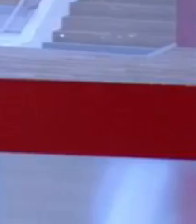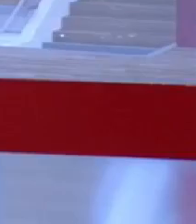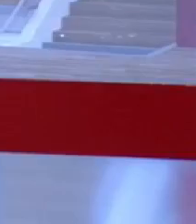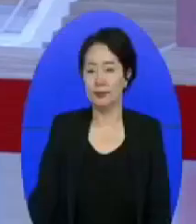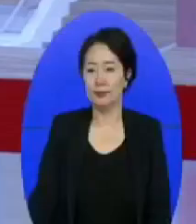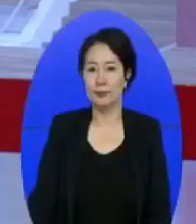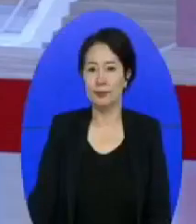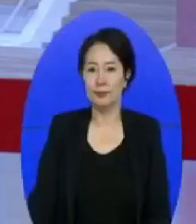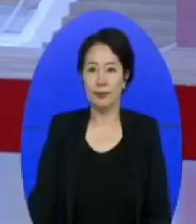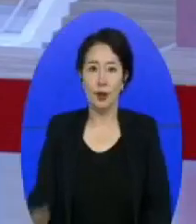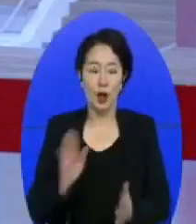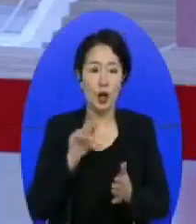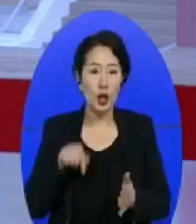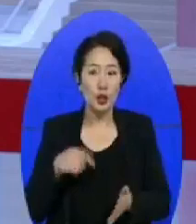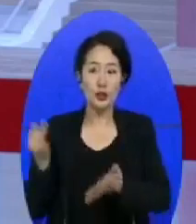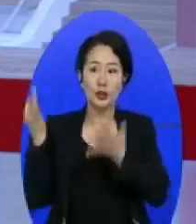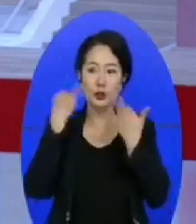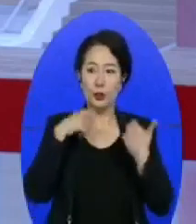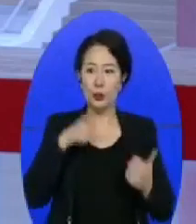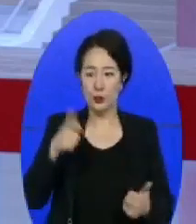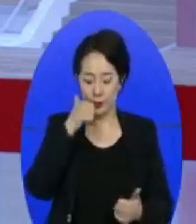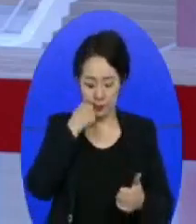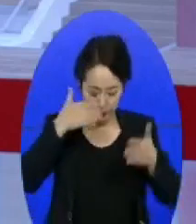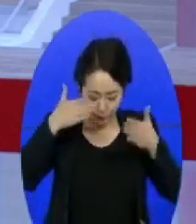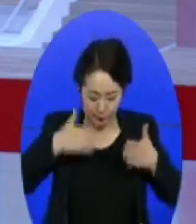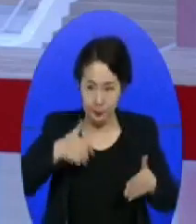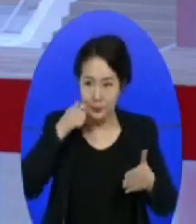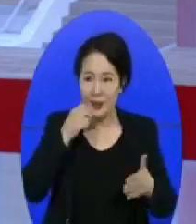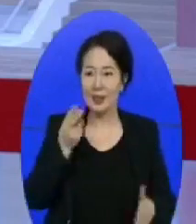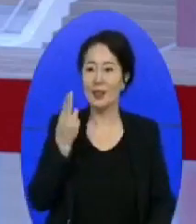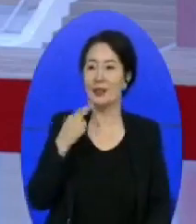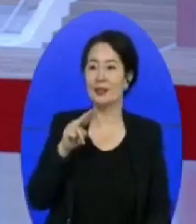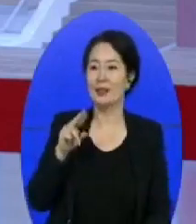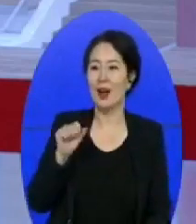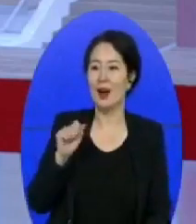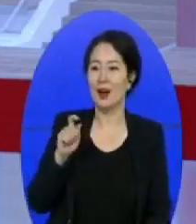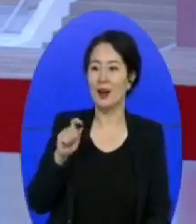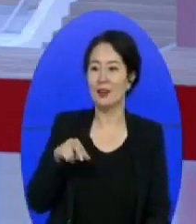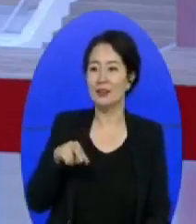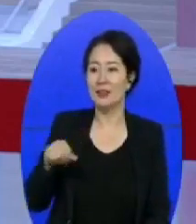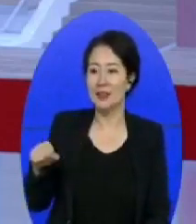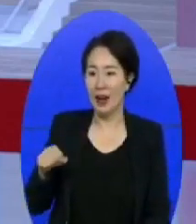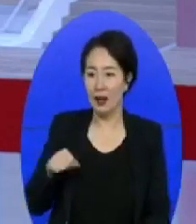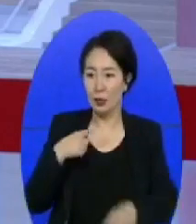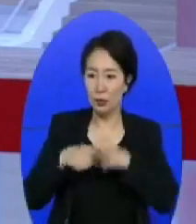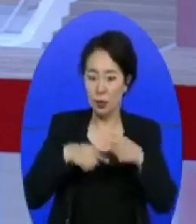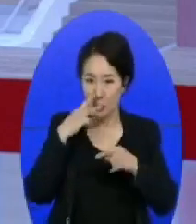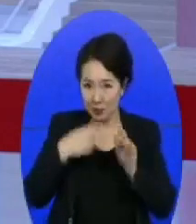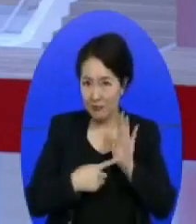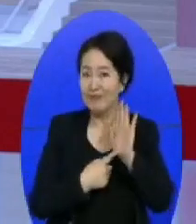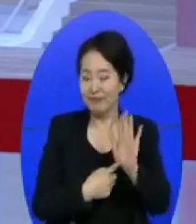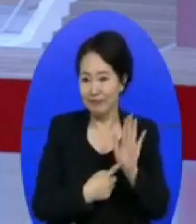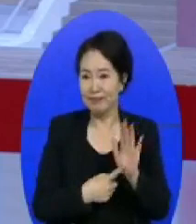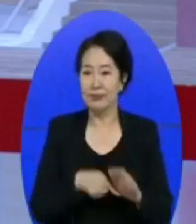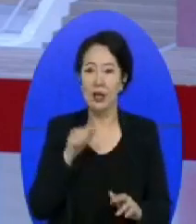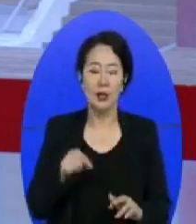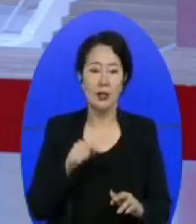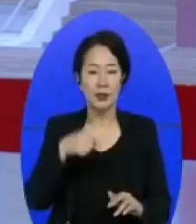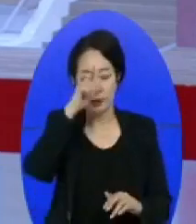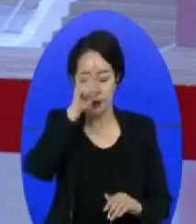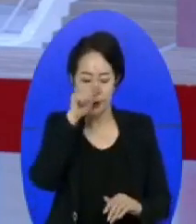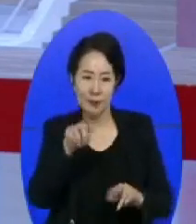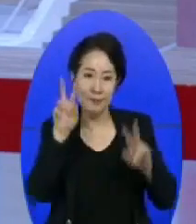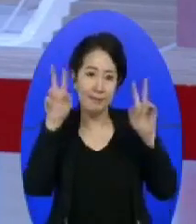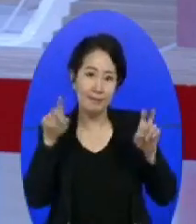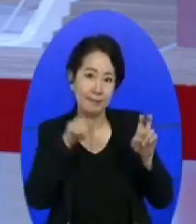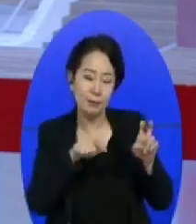Энд одоо нэгт бид хүний биеийн дархлааны системийн тухай сэдвийн хүрээнд зурглаар мэдээллийг бэлтгэж үзэгч та бүхэнд бас хүргэж байгаа. Өнөөдөр бид эрүүл мэндийн хам